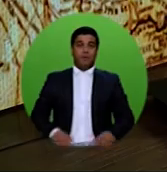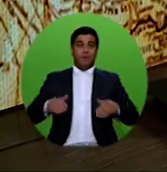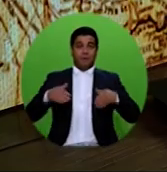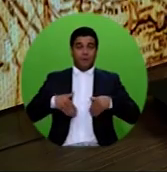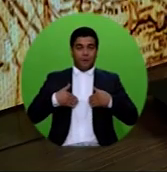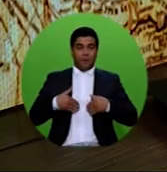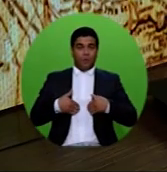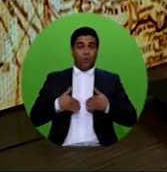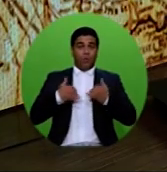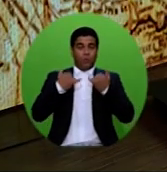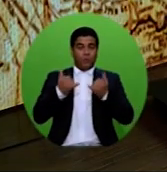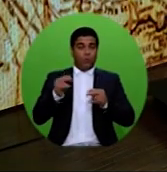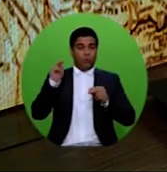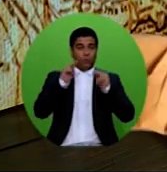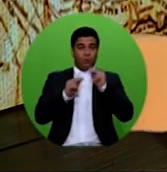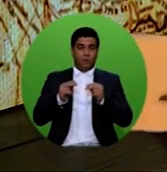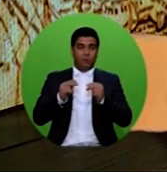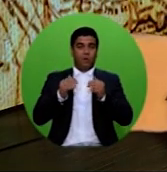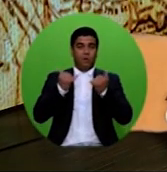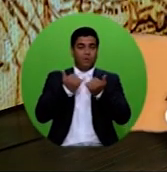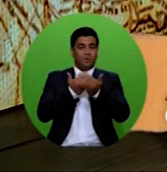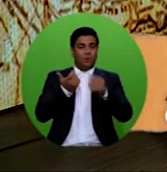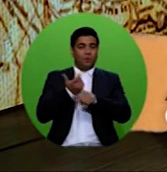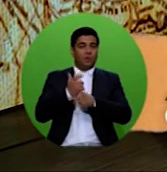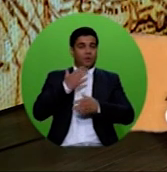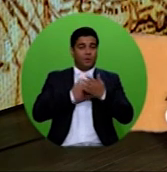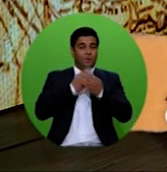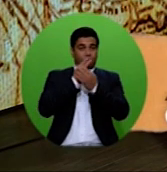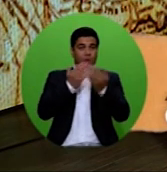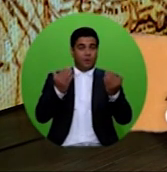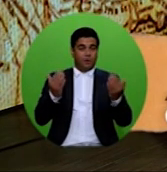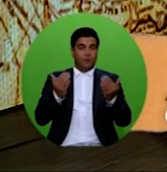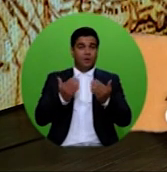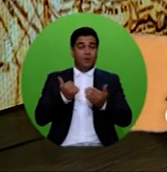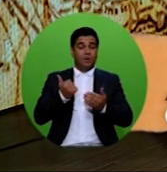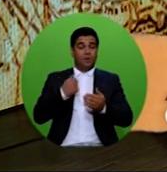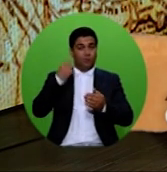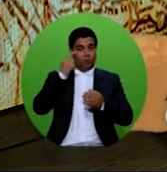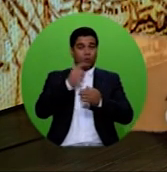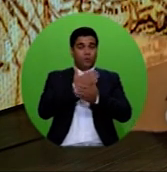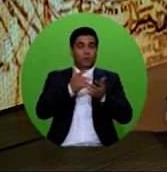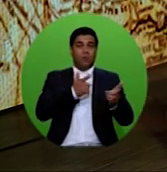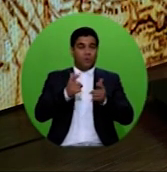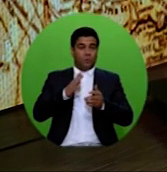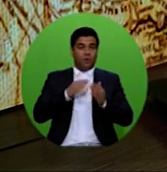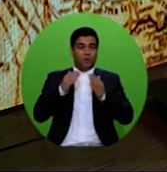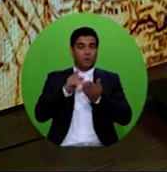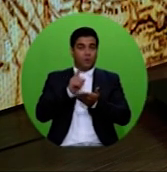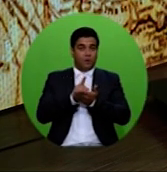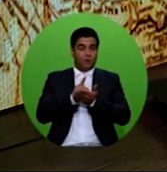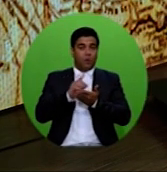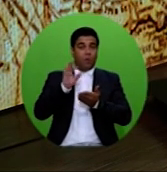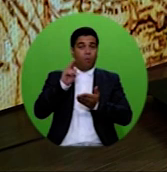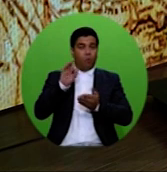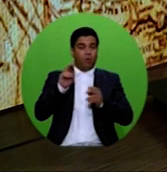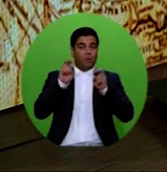Здравствуйте, уважаемые ученики! Я очень рада вас видеть. Я надеюсь, что вы подготовили свои домашние задания по